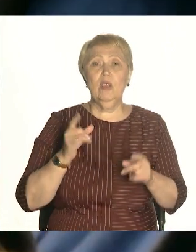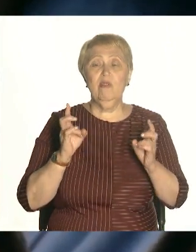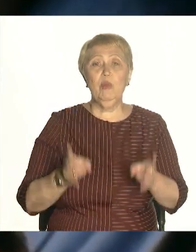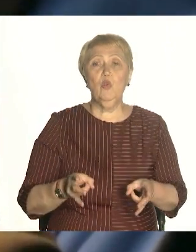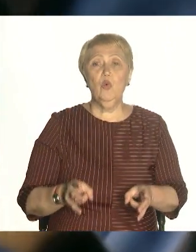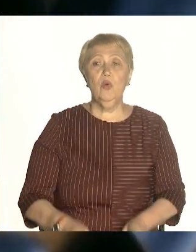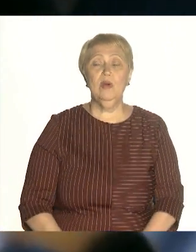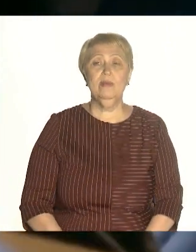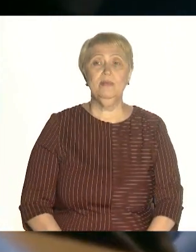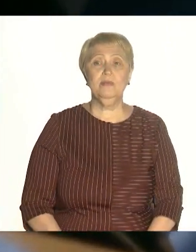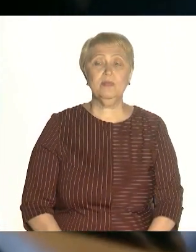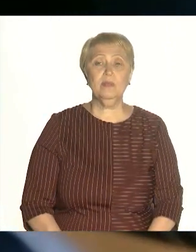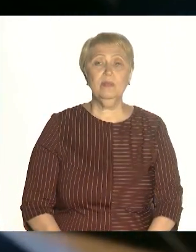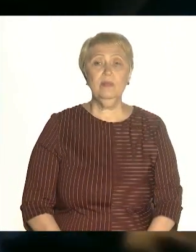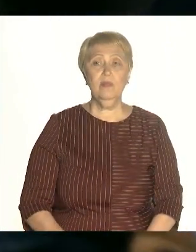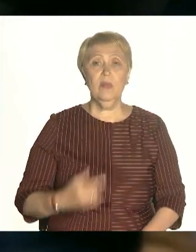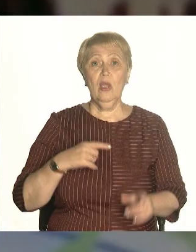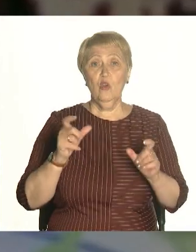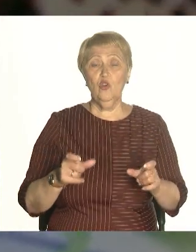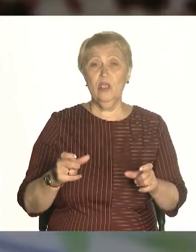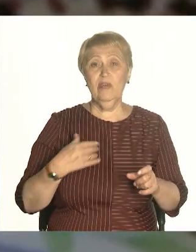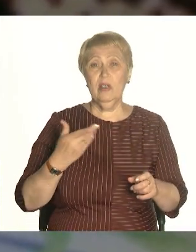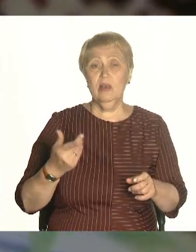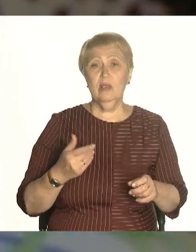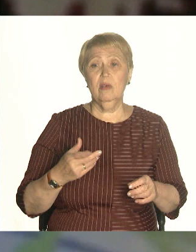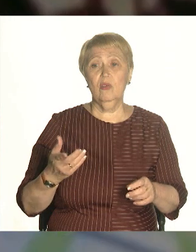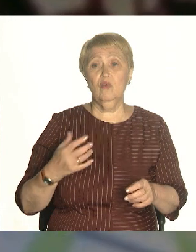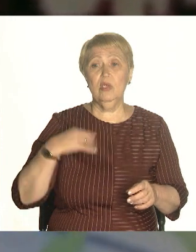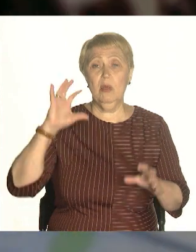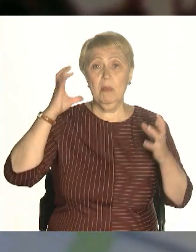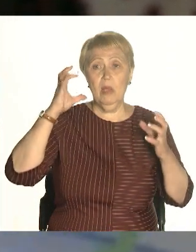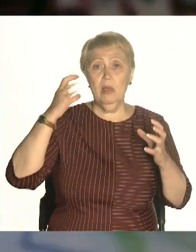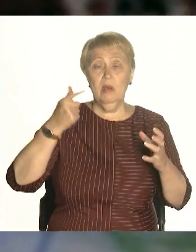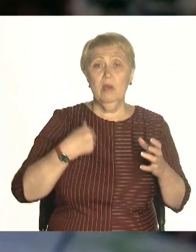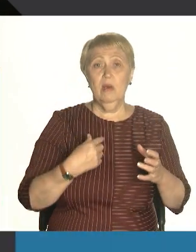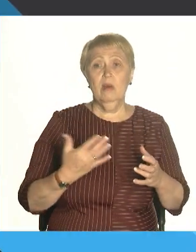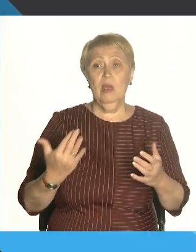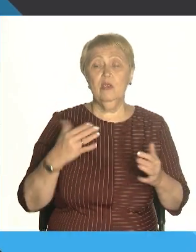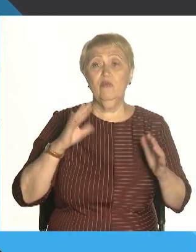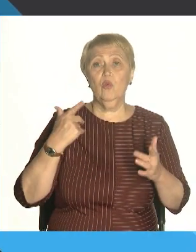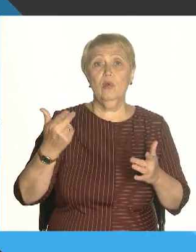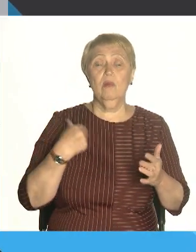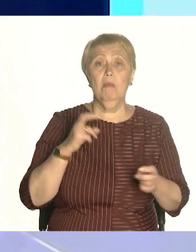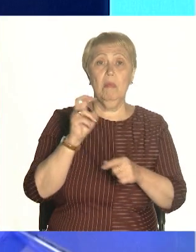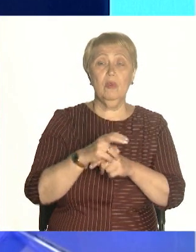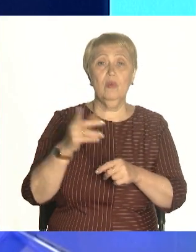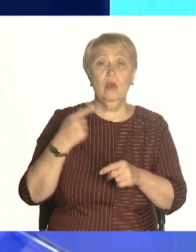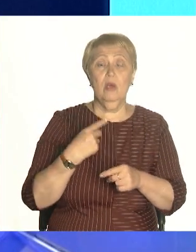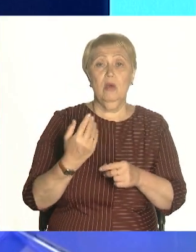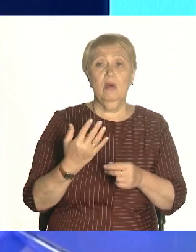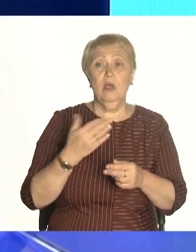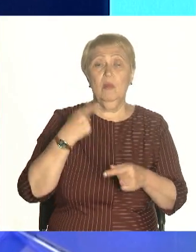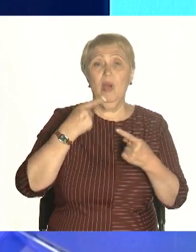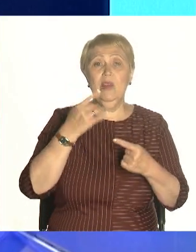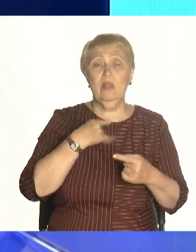человека, скажем так, он выводится из равновесия, да, тем более он, ну, сидел там, занимался домашними делами, да, ничего там, либо на работе работает,